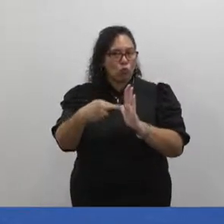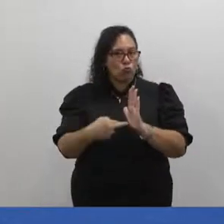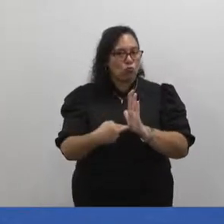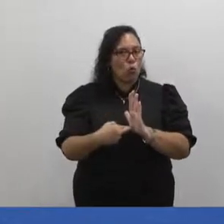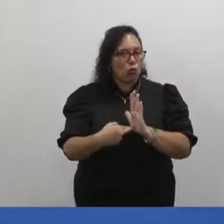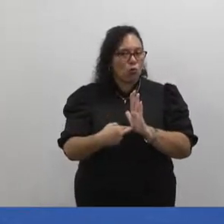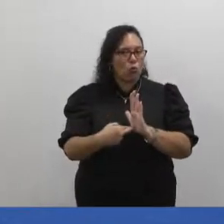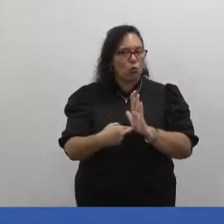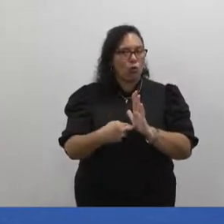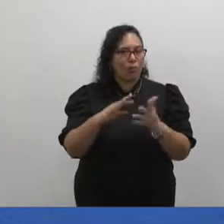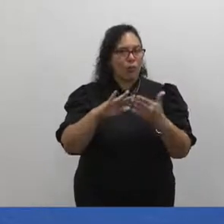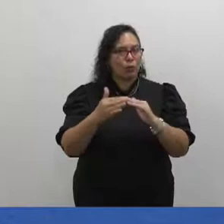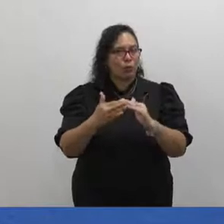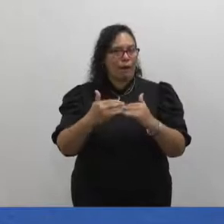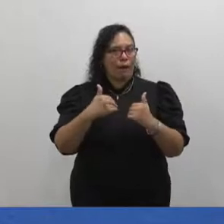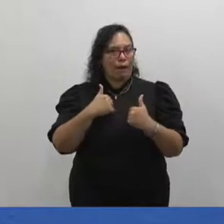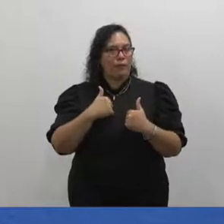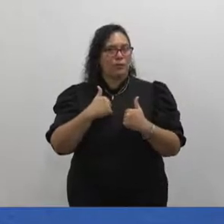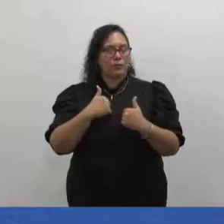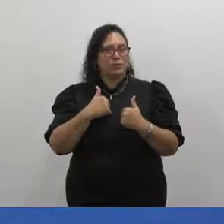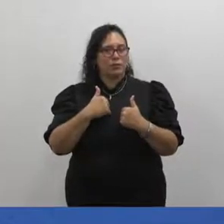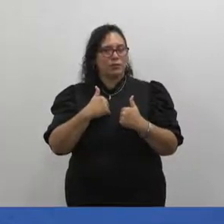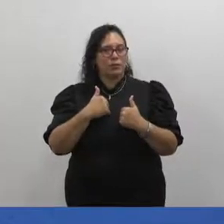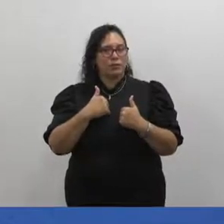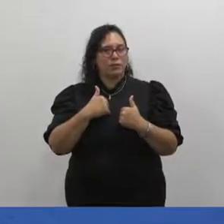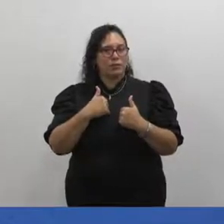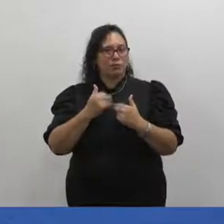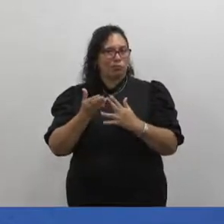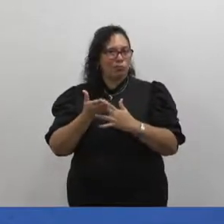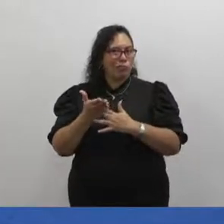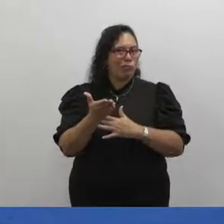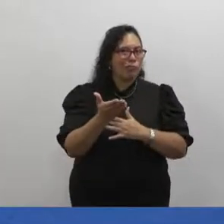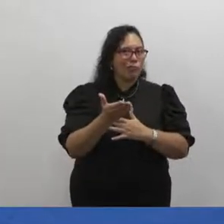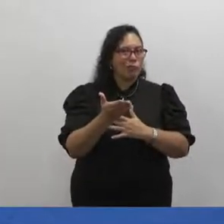nâng không sẵn cốm tuôn ở tì sẵn cốm